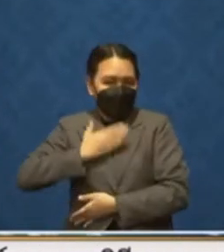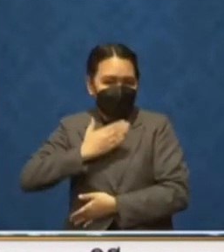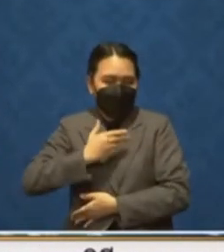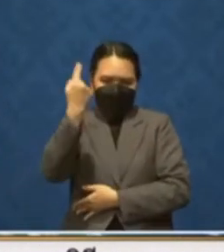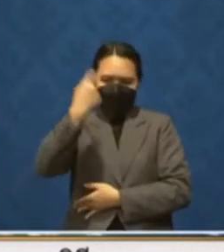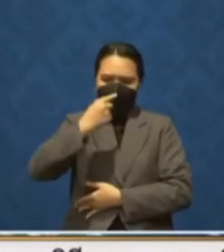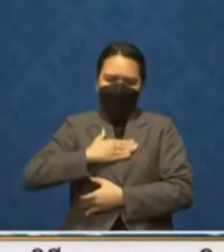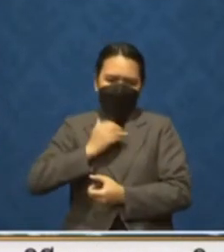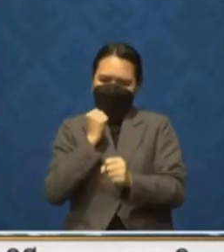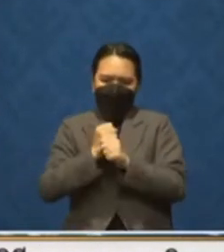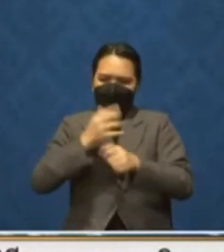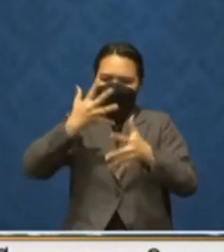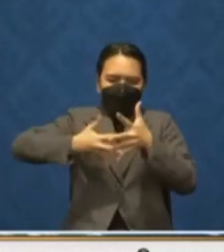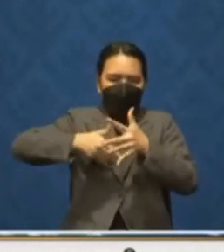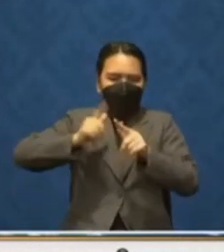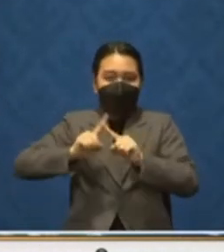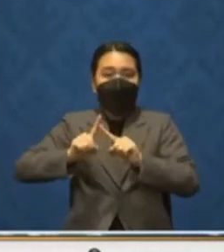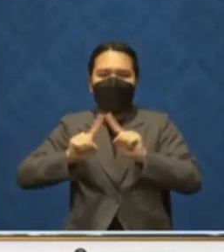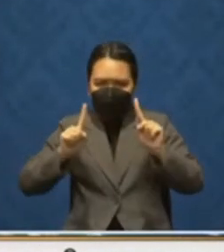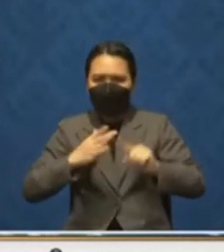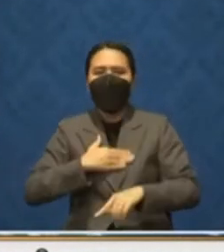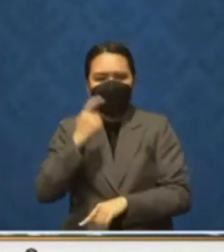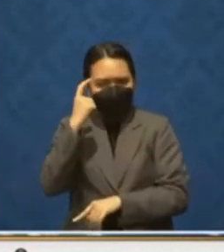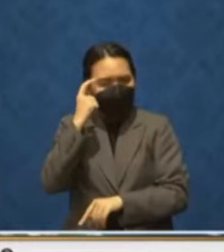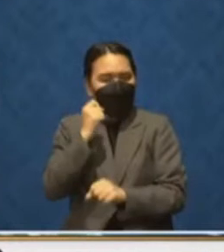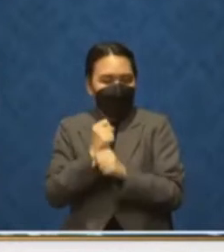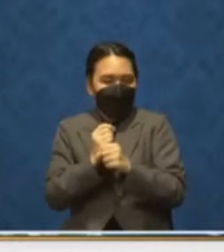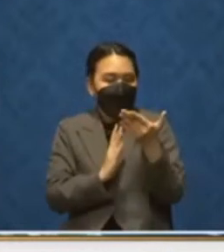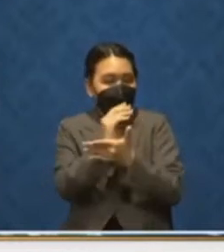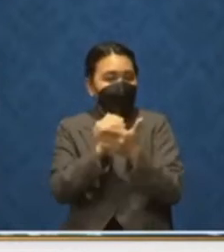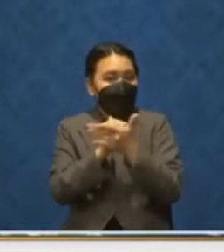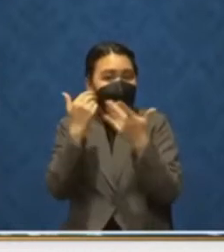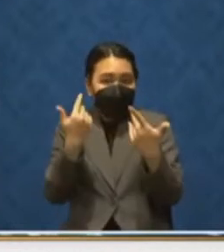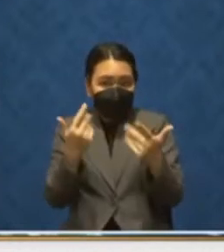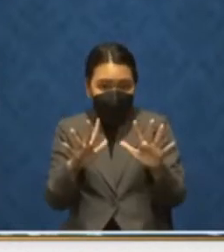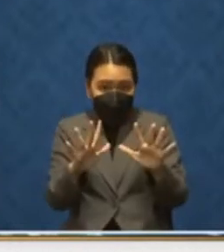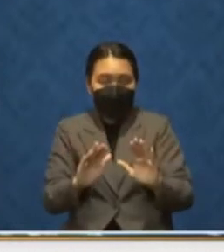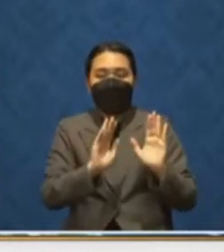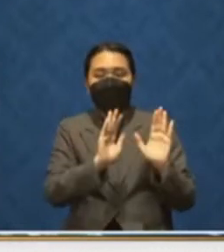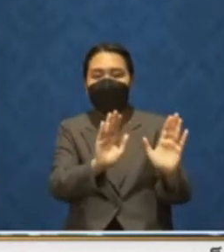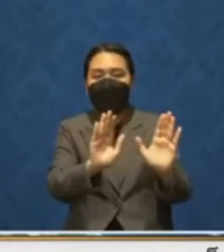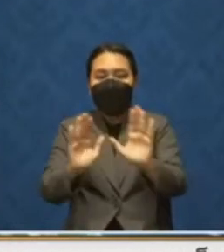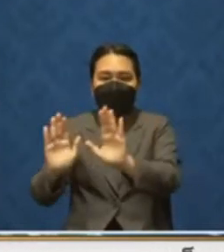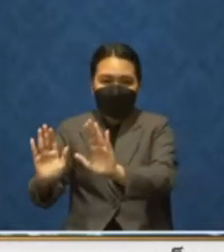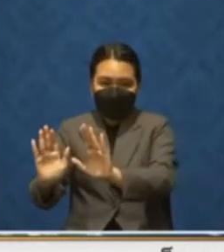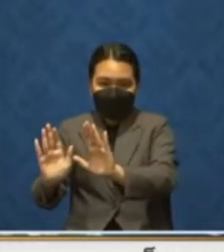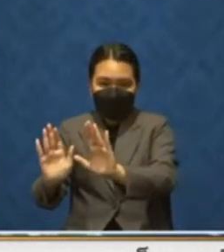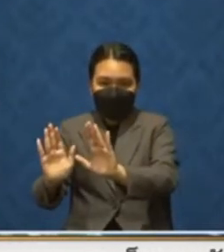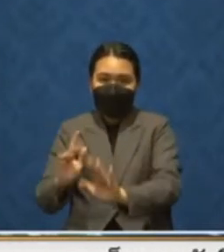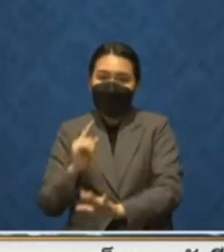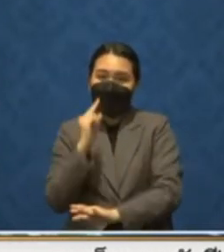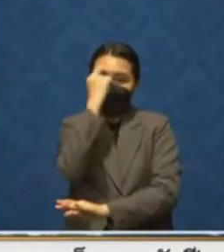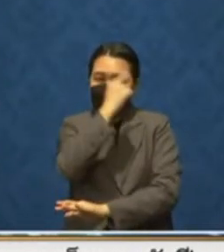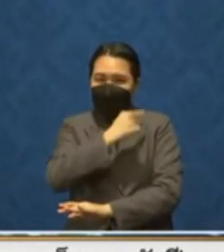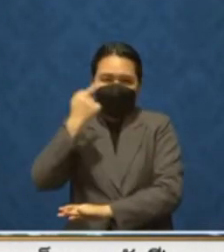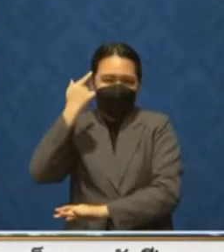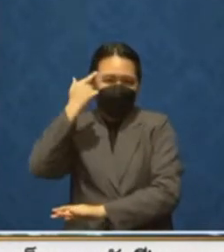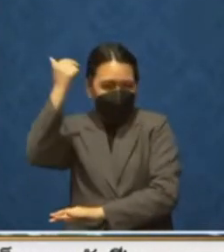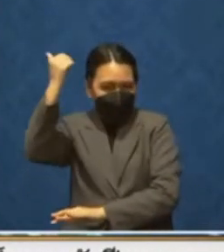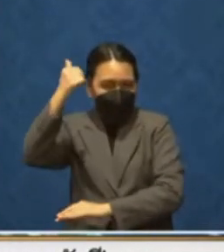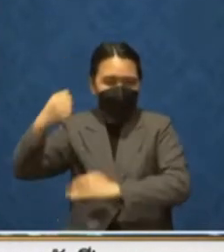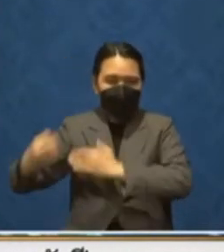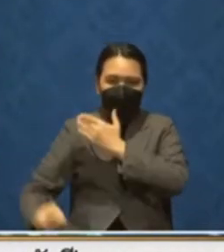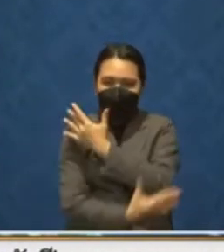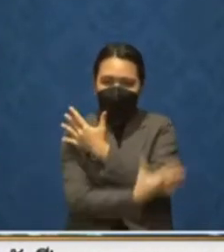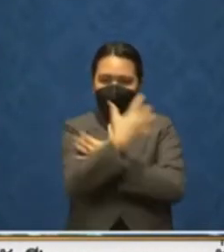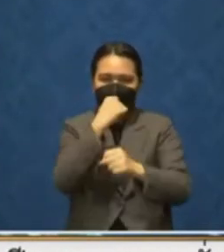ตาลทำไมต้องดูตัวเสมอนะครับก็เพื่อจะฝากให้ทุกท่านที่เก่งๆเนี่ยนะมีโอกาสเนี่ยได้สาน